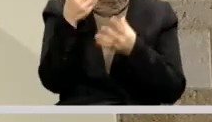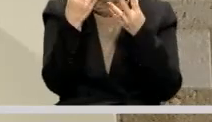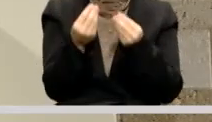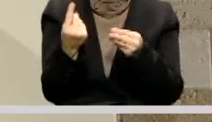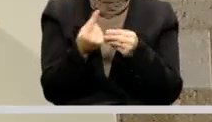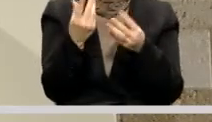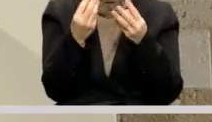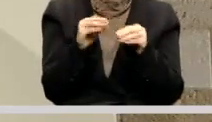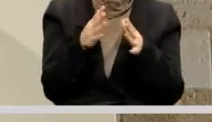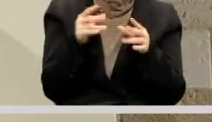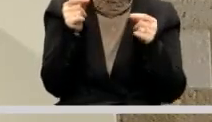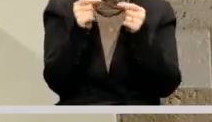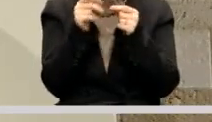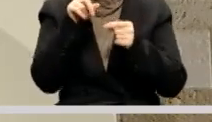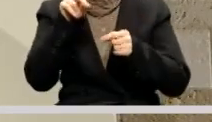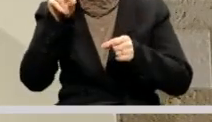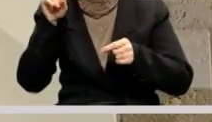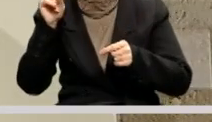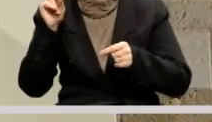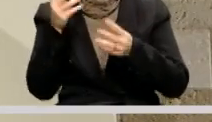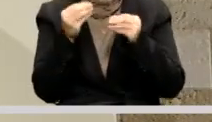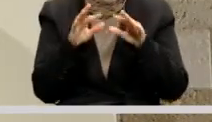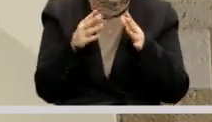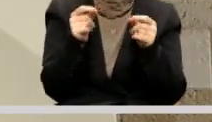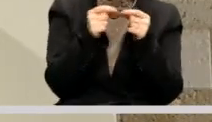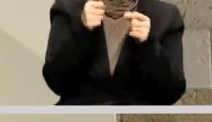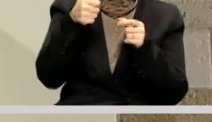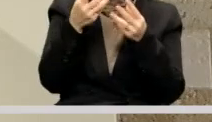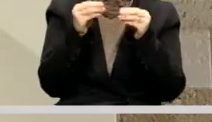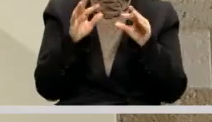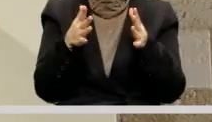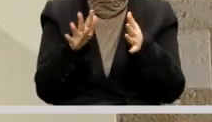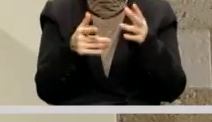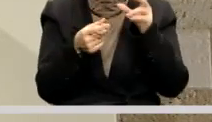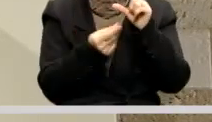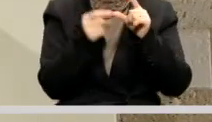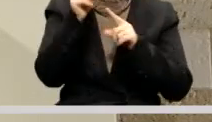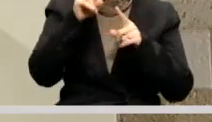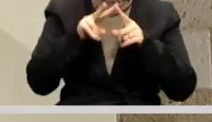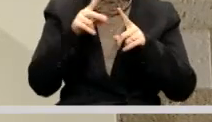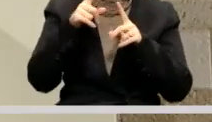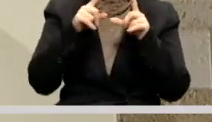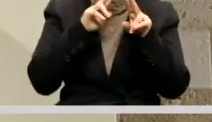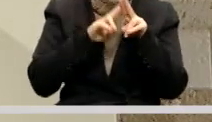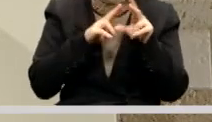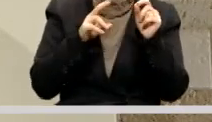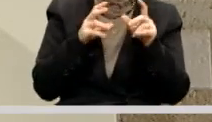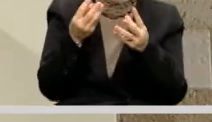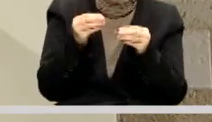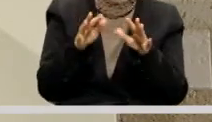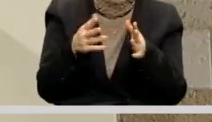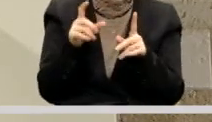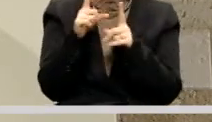B12 eksikliği olabilir, B6 vitamini olabilir, çinko eksikliği olabilir, D vitamini eksikliği olabilir. Dolayısıyla en basit örnek